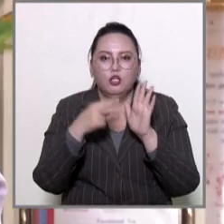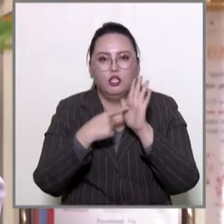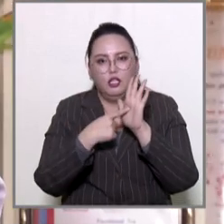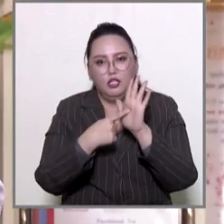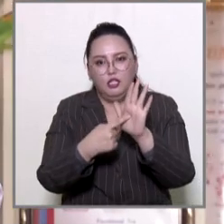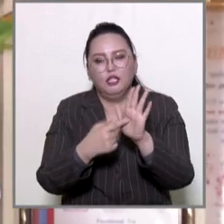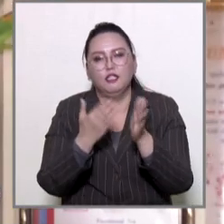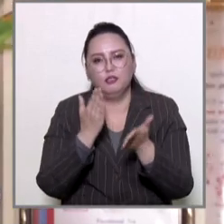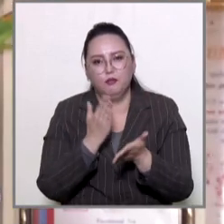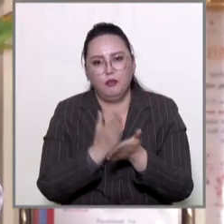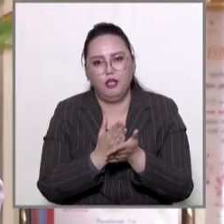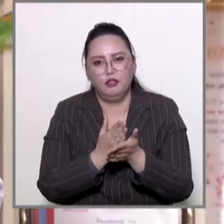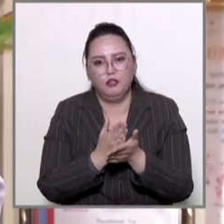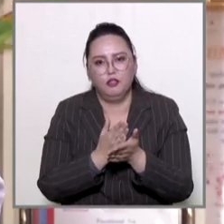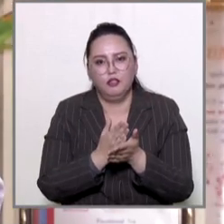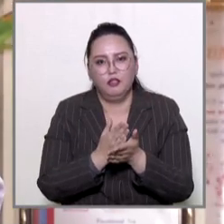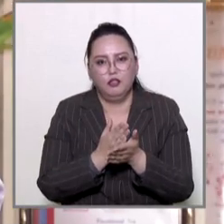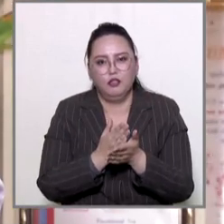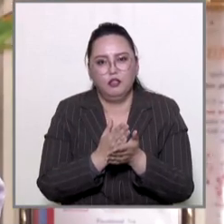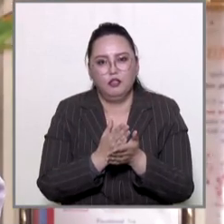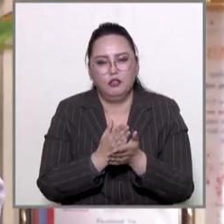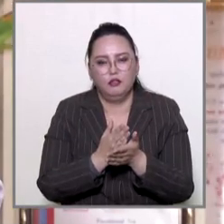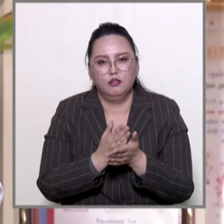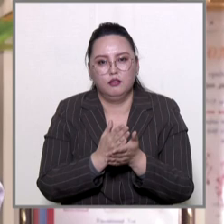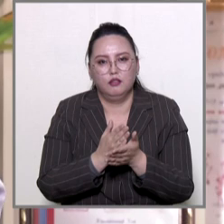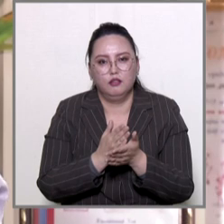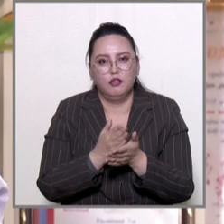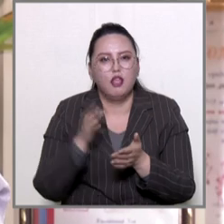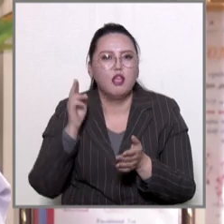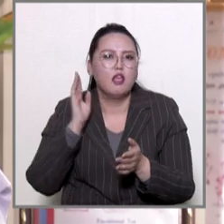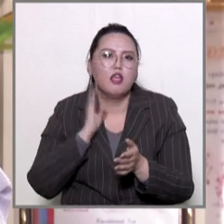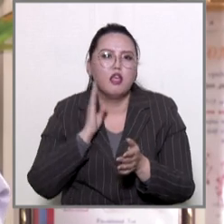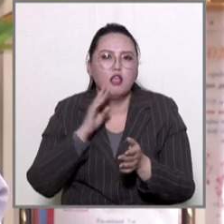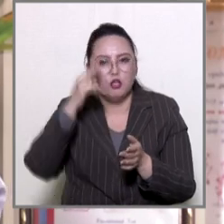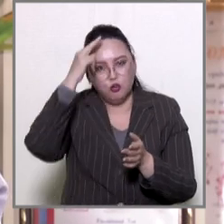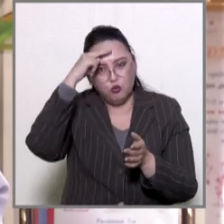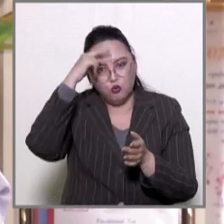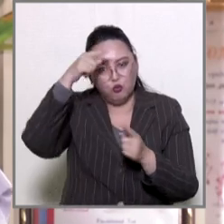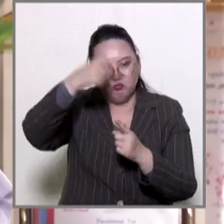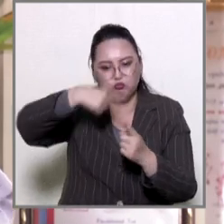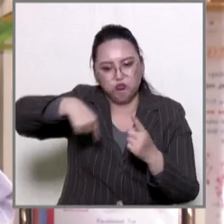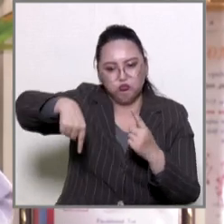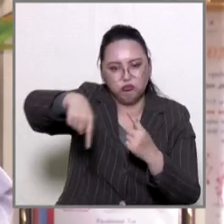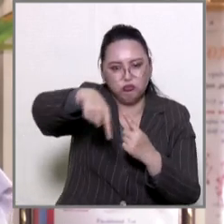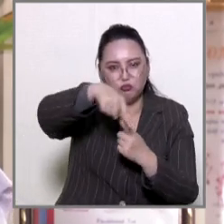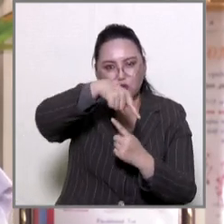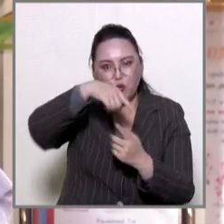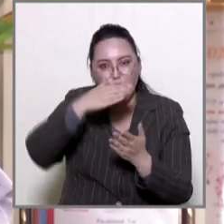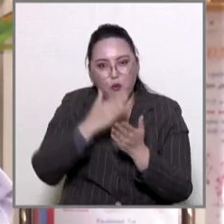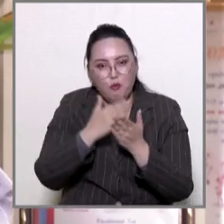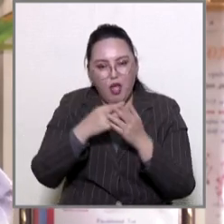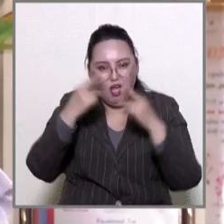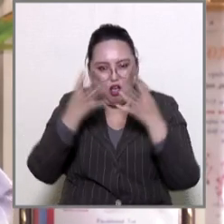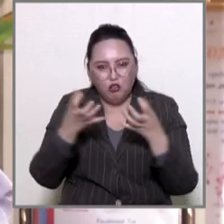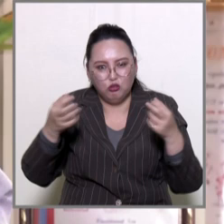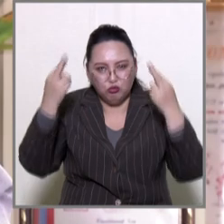тхийг тойрон хүрээлж байгаа бусад янгир тхийн дүр мөн гадаад анчны дүр гэсэн далд дүрүүд маань